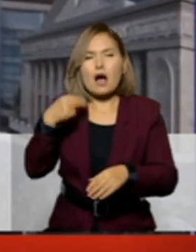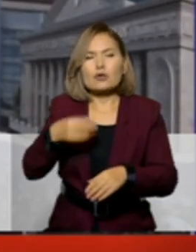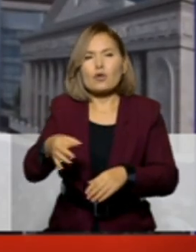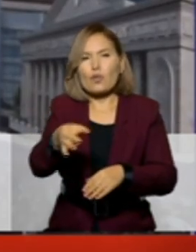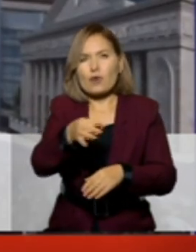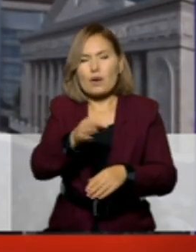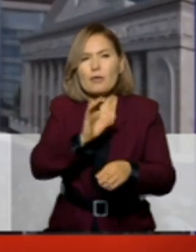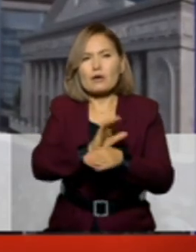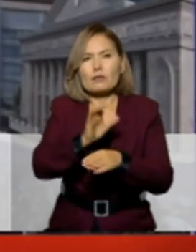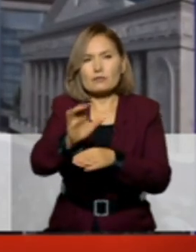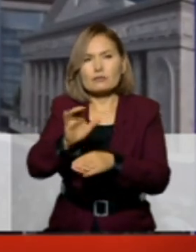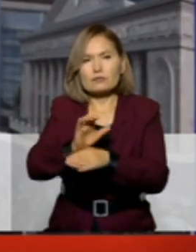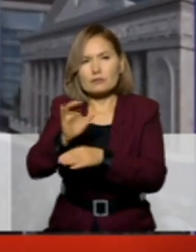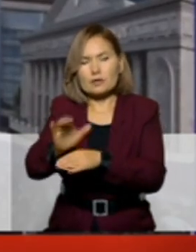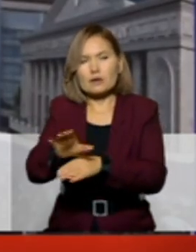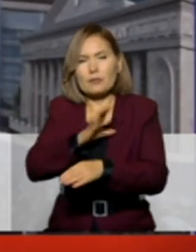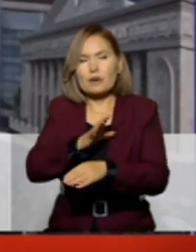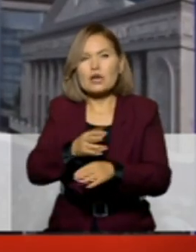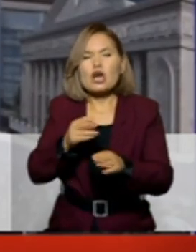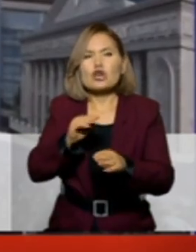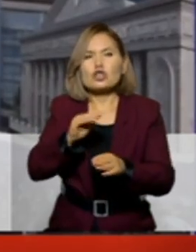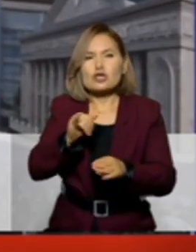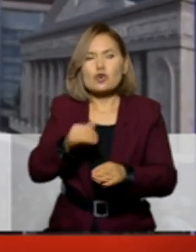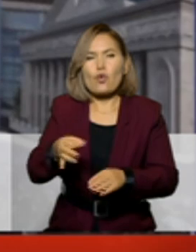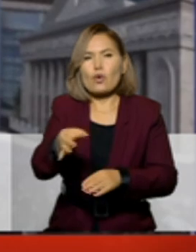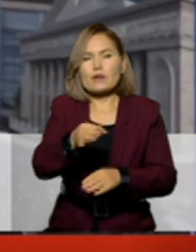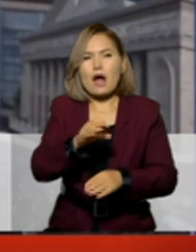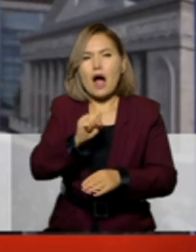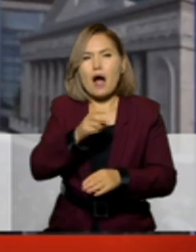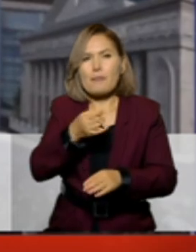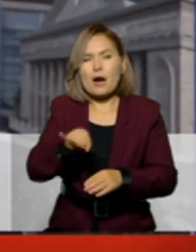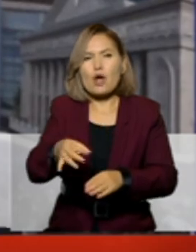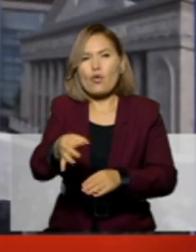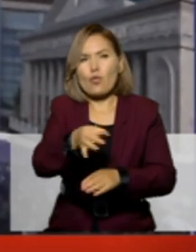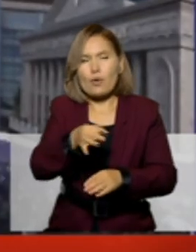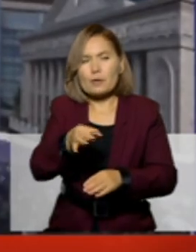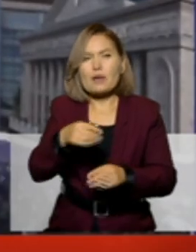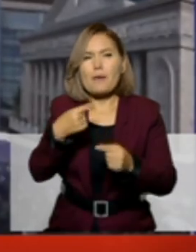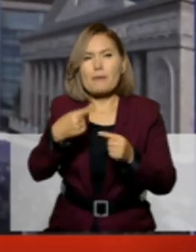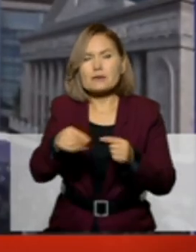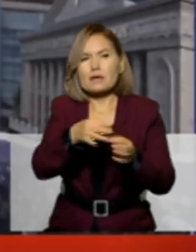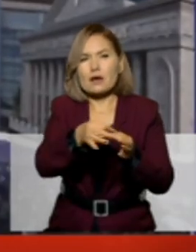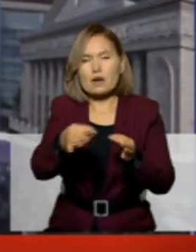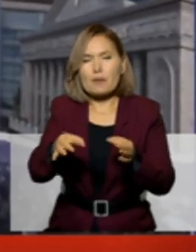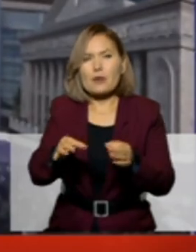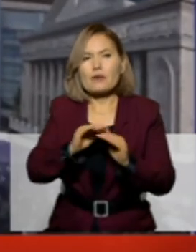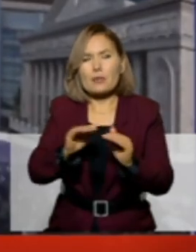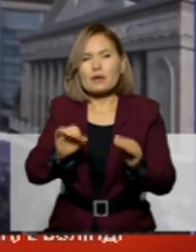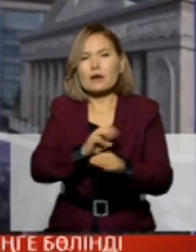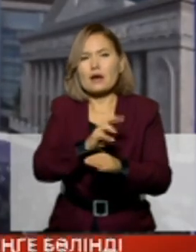облысына жөнелтілді. Одан кейін Жетісу облысы, Абай облысы, басқа да аймақтарды қамтуға тырыстық.